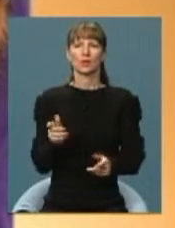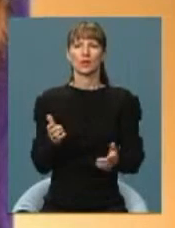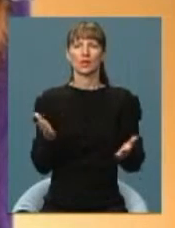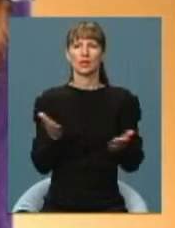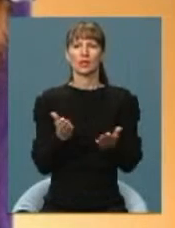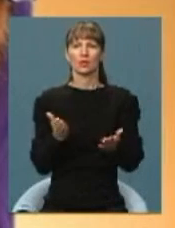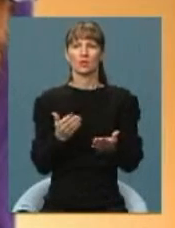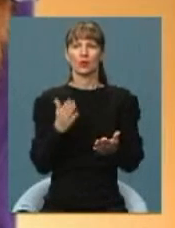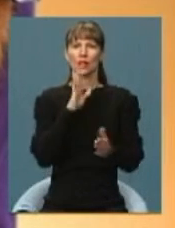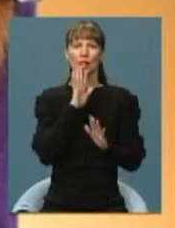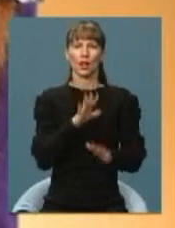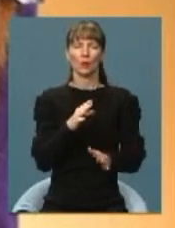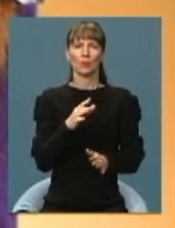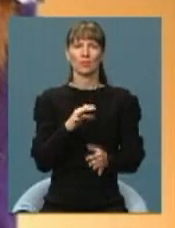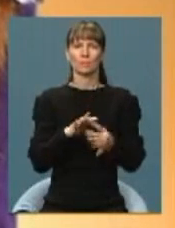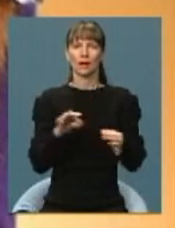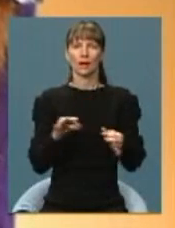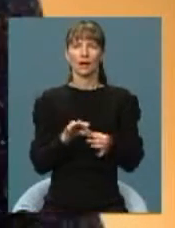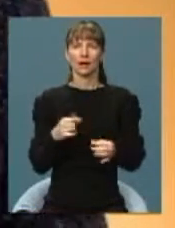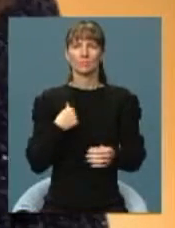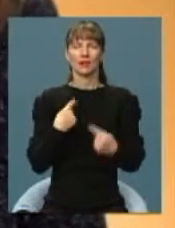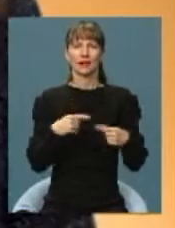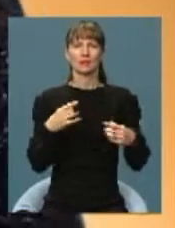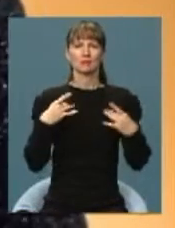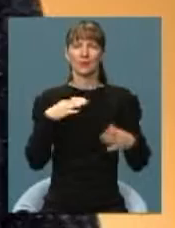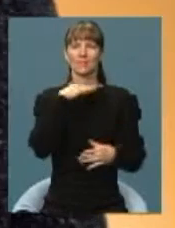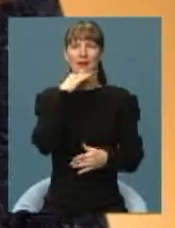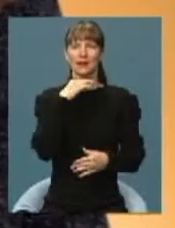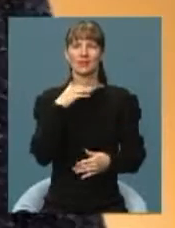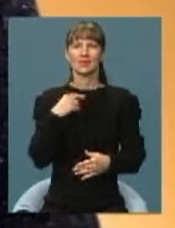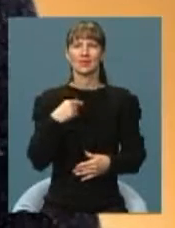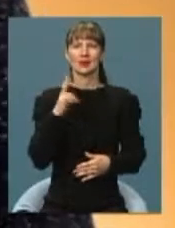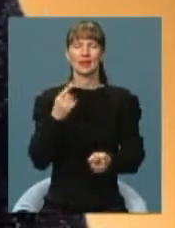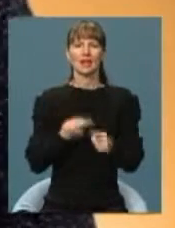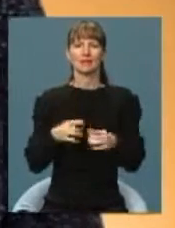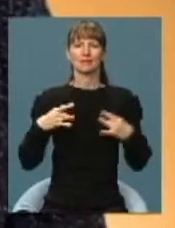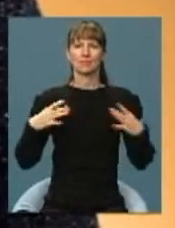день спагетти. Мне и наших праздников хватает. Я на этом празднике